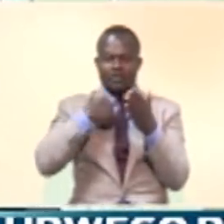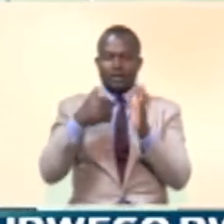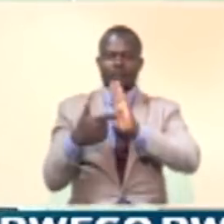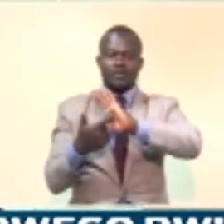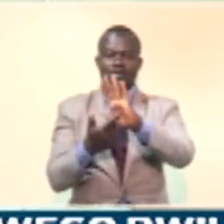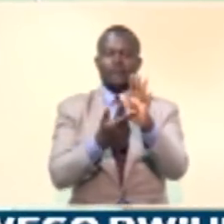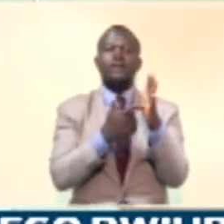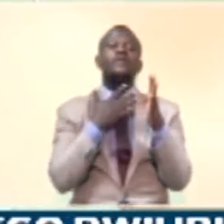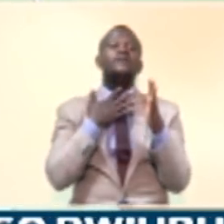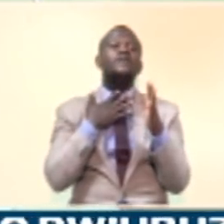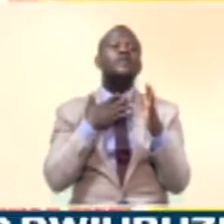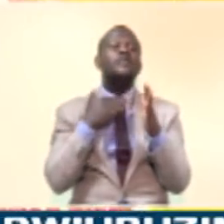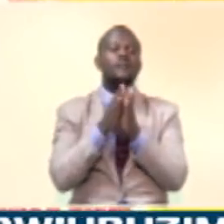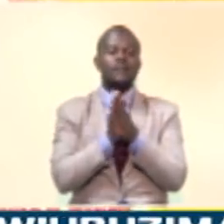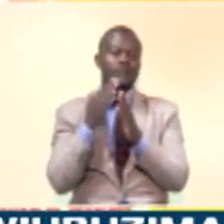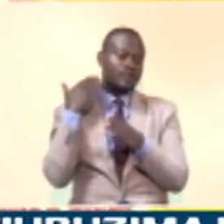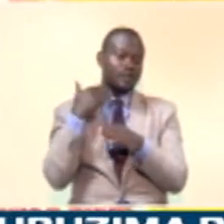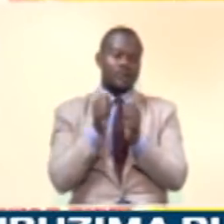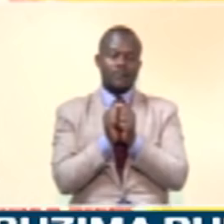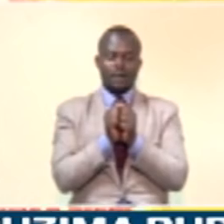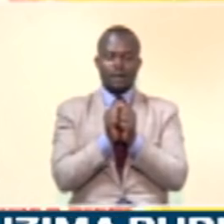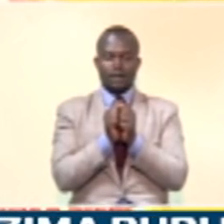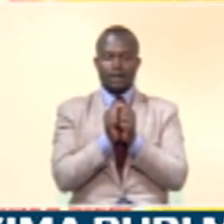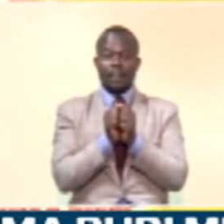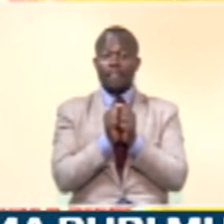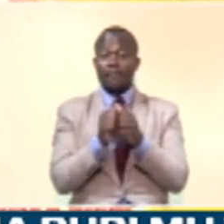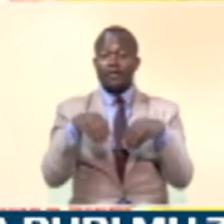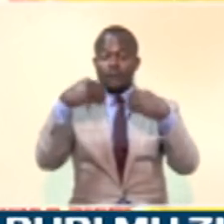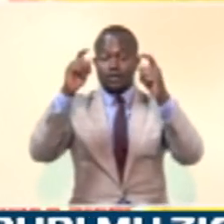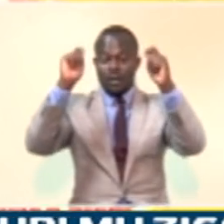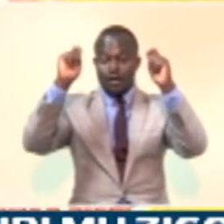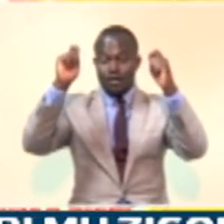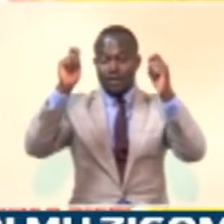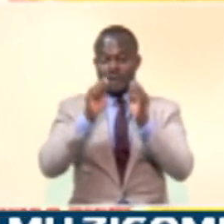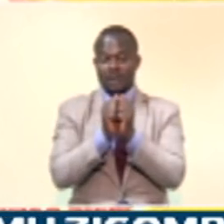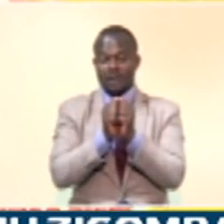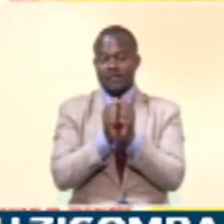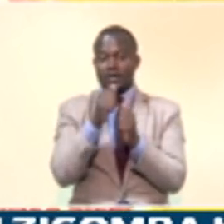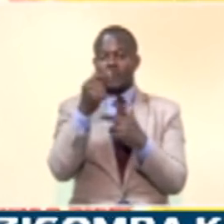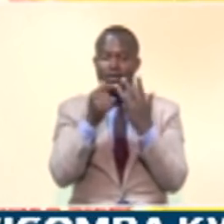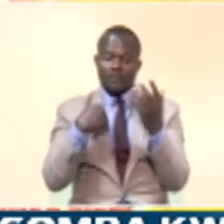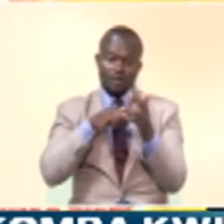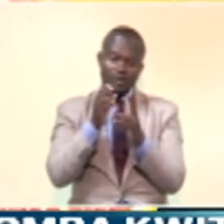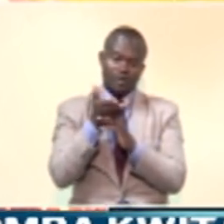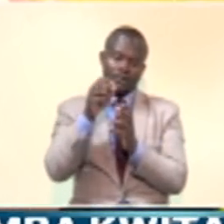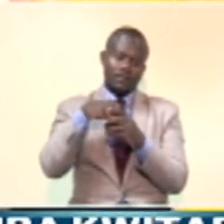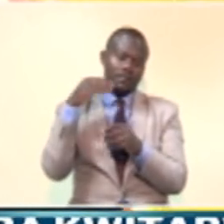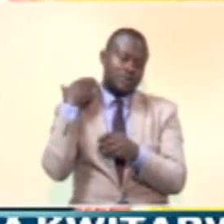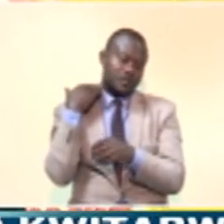yo gushaka kumenya amateka ya Jenoside. Ubuhamya ni ugutanga ubuhamya ku byo twaciyemo muri